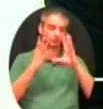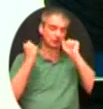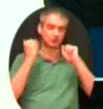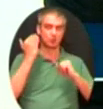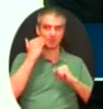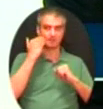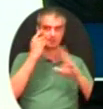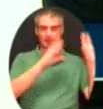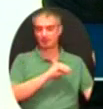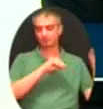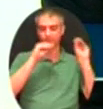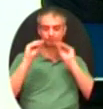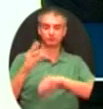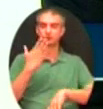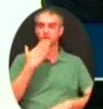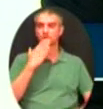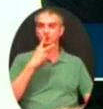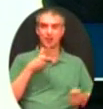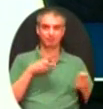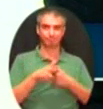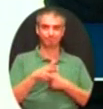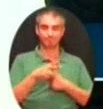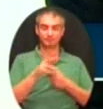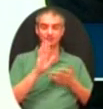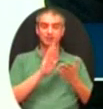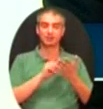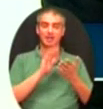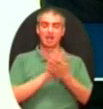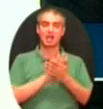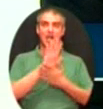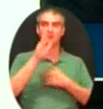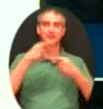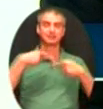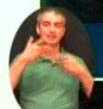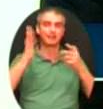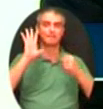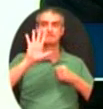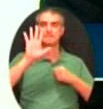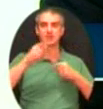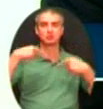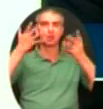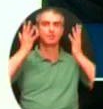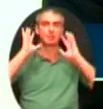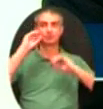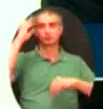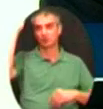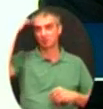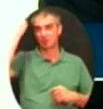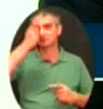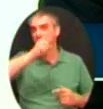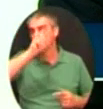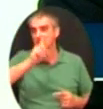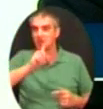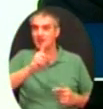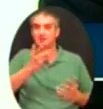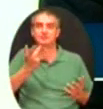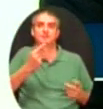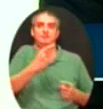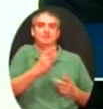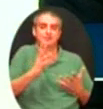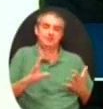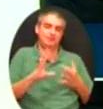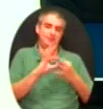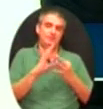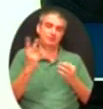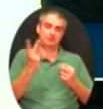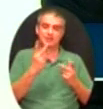השגרירות האמריקנית בירושלים, 15 במאי, יום הנכבה של הפלסטינים, יכול להיות שבאופן לא מסורתי, זה יתחבר,